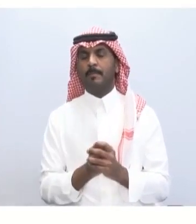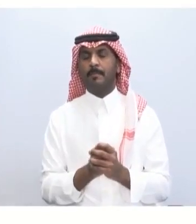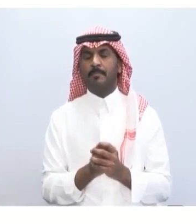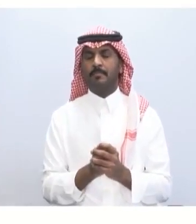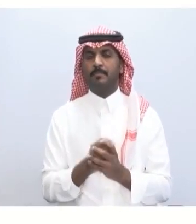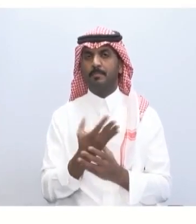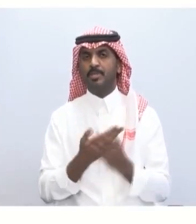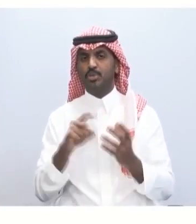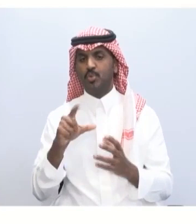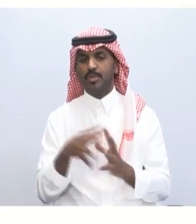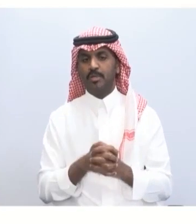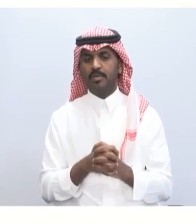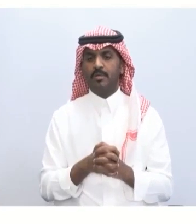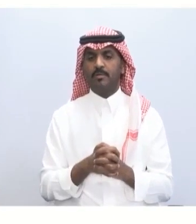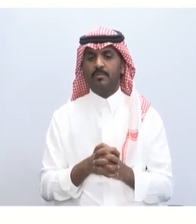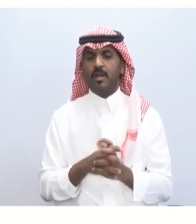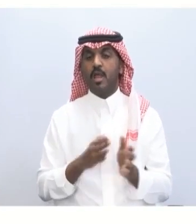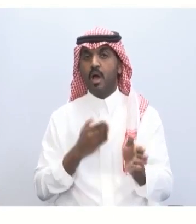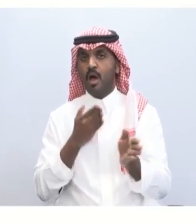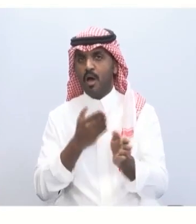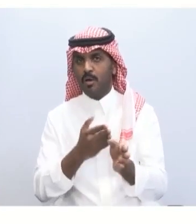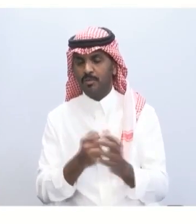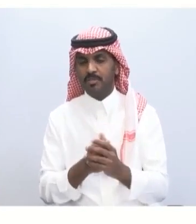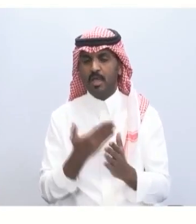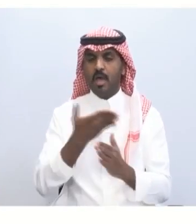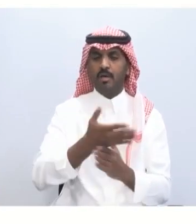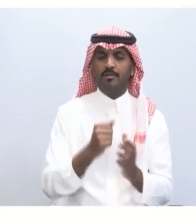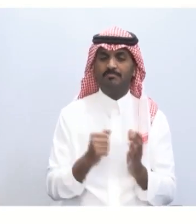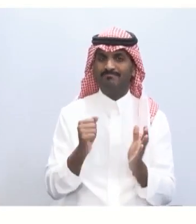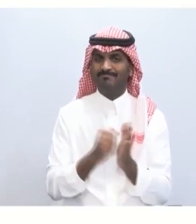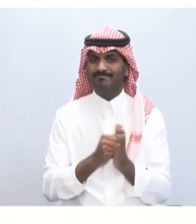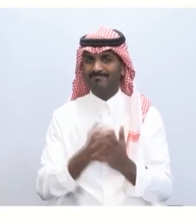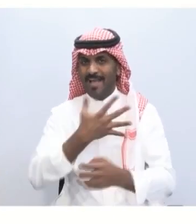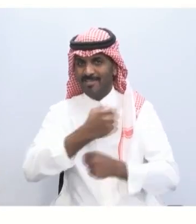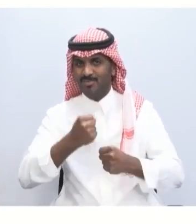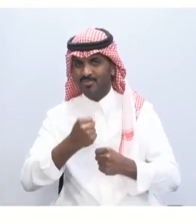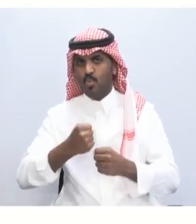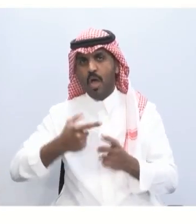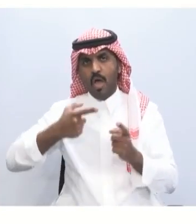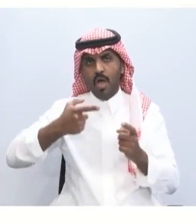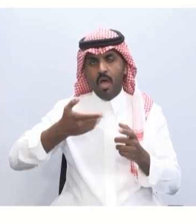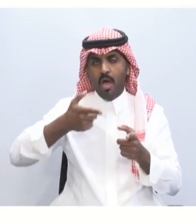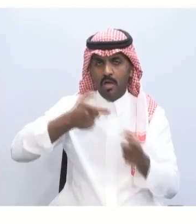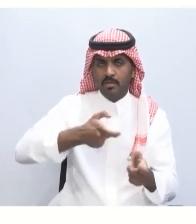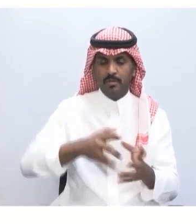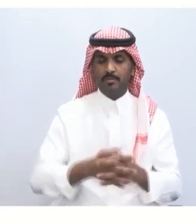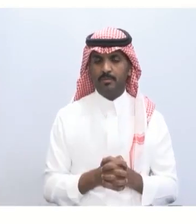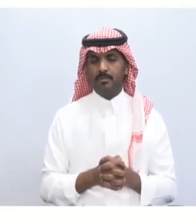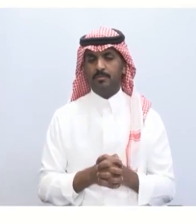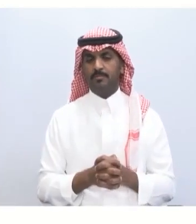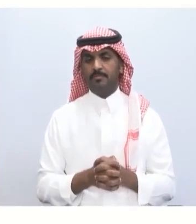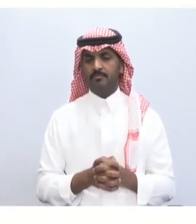بن جلوي من اللحاق بعجل داخل القصر وقضى عليه ابنائي